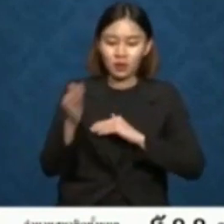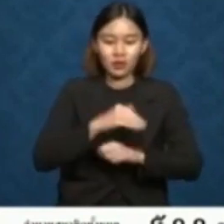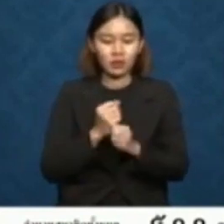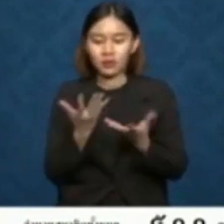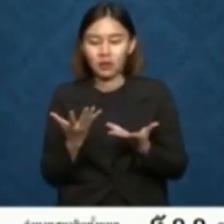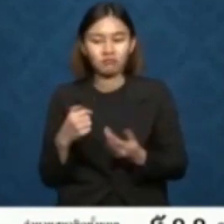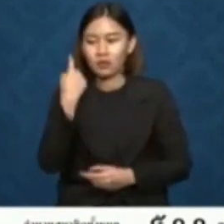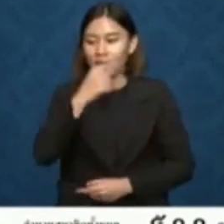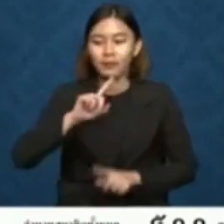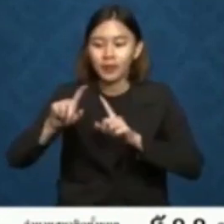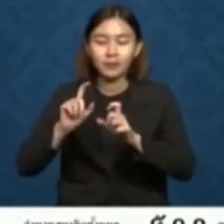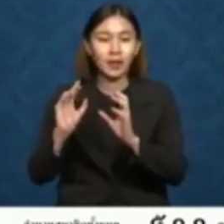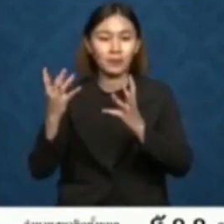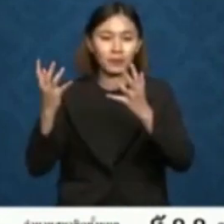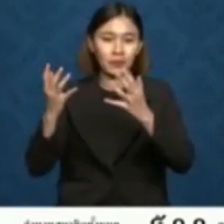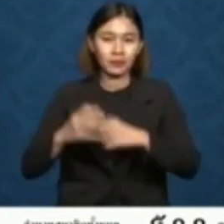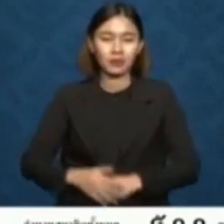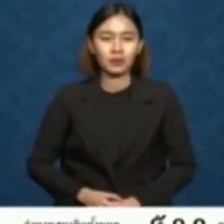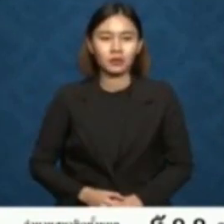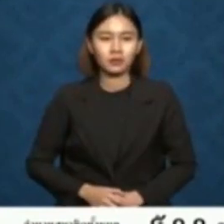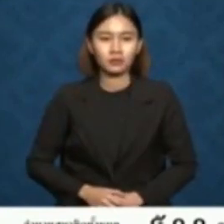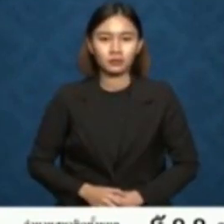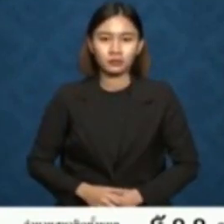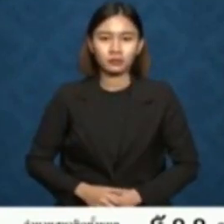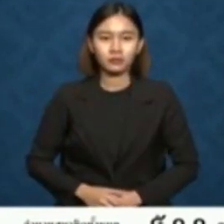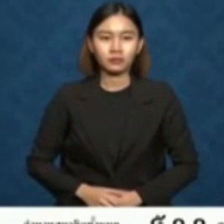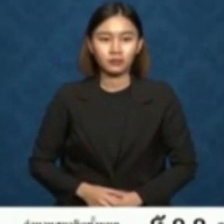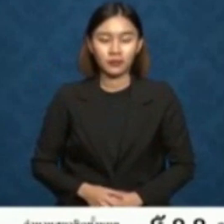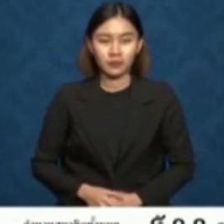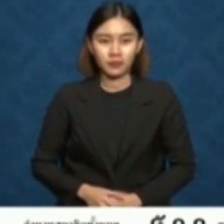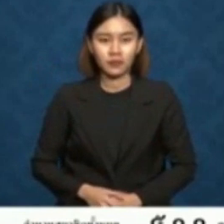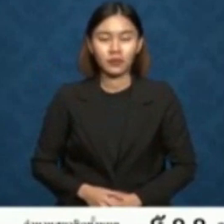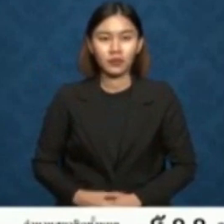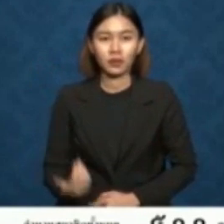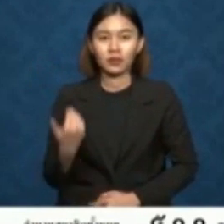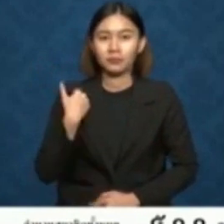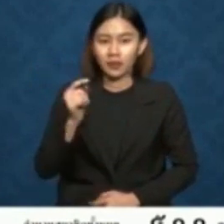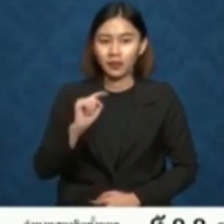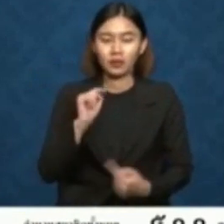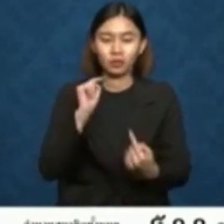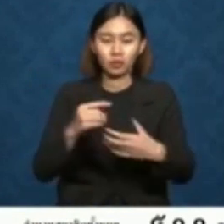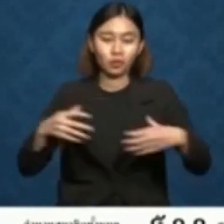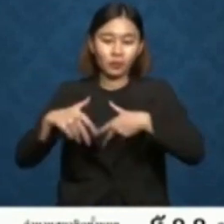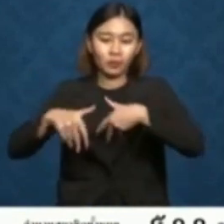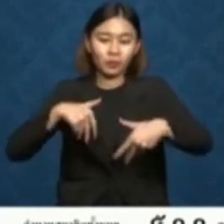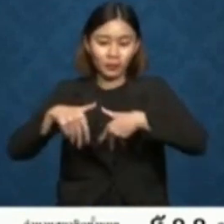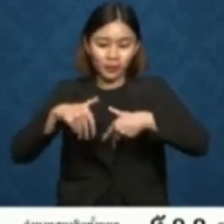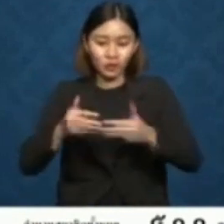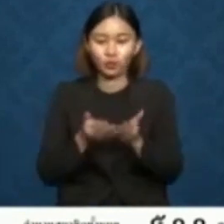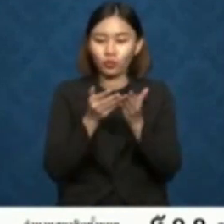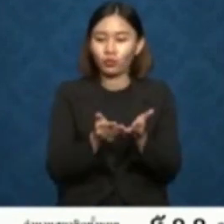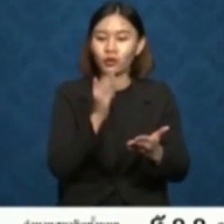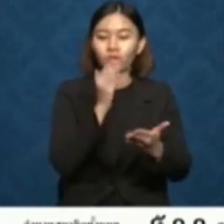ความเป็นอยู่เป็นยังไงบ้างไม่มีเลยครับท่านประธานครับ ได้มีการให้ชาวประมงงดออ